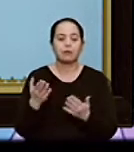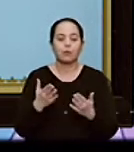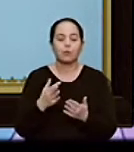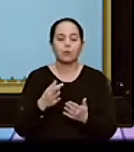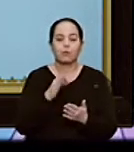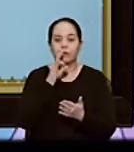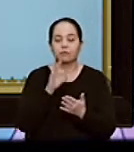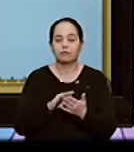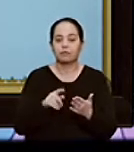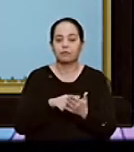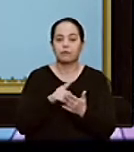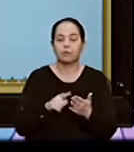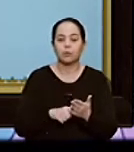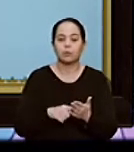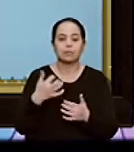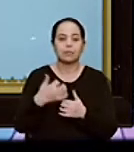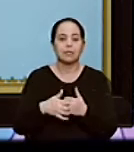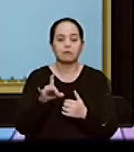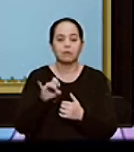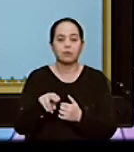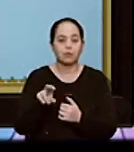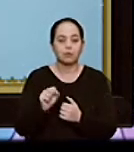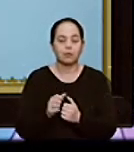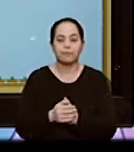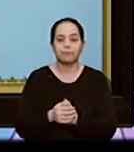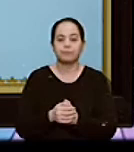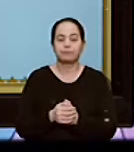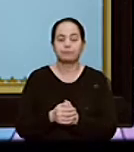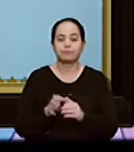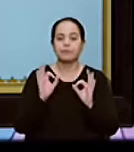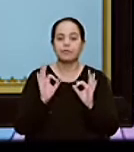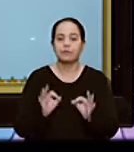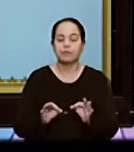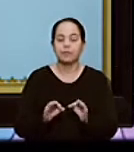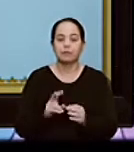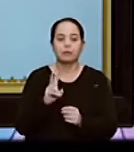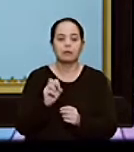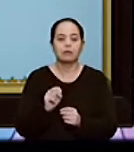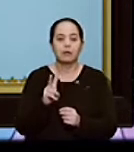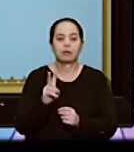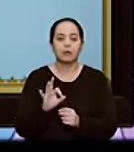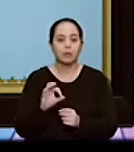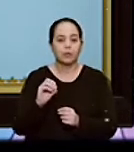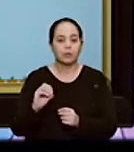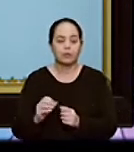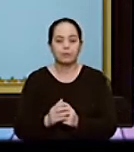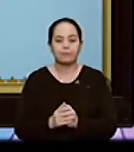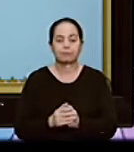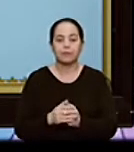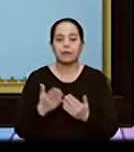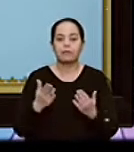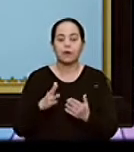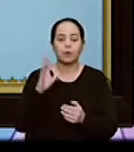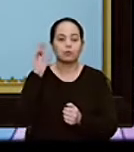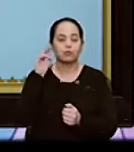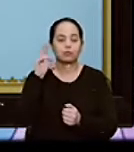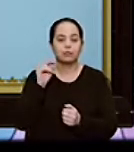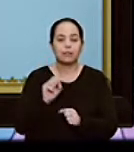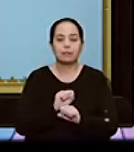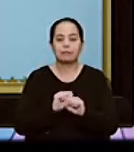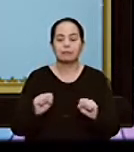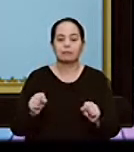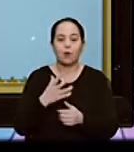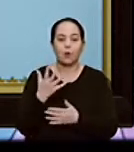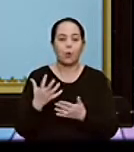прилагательные среднего рода? Верно. Какое? В каком числе нельзя определить род